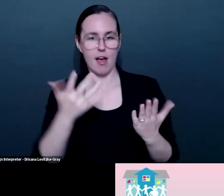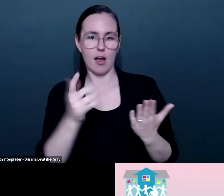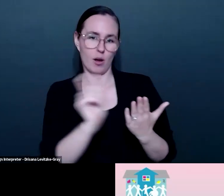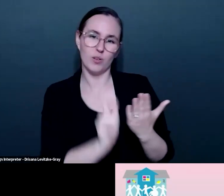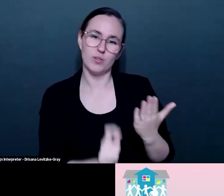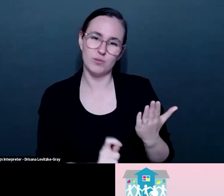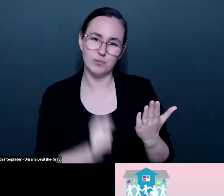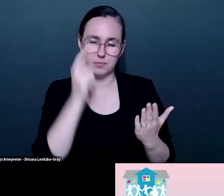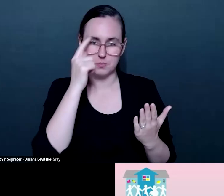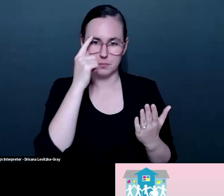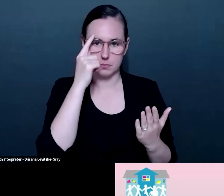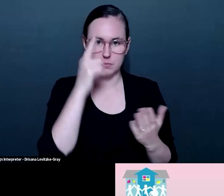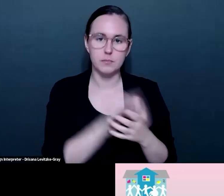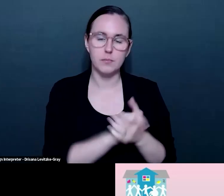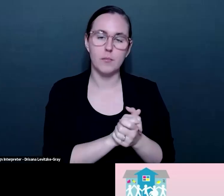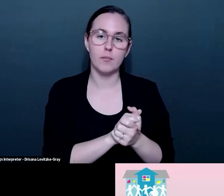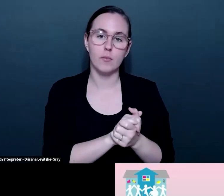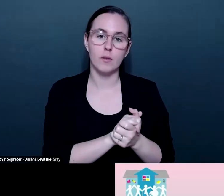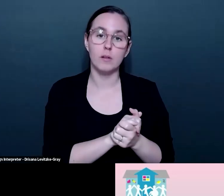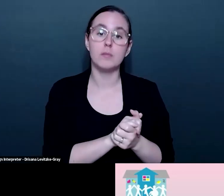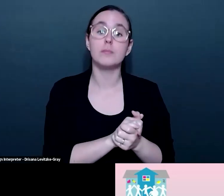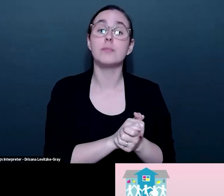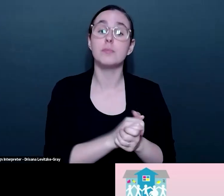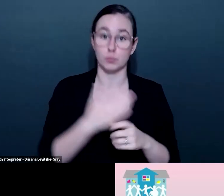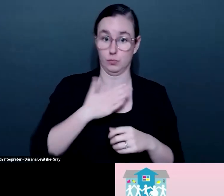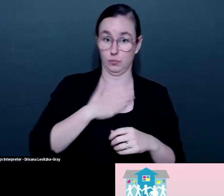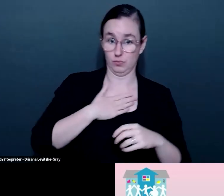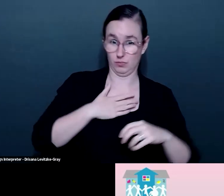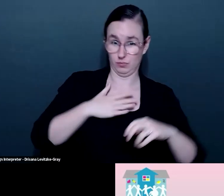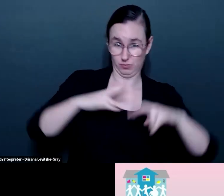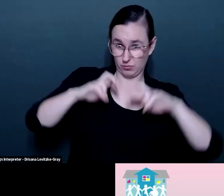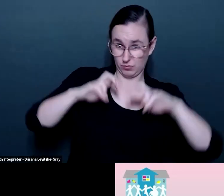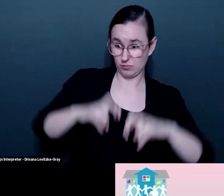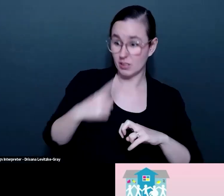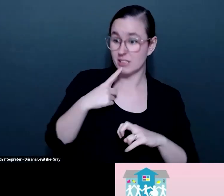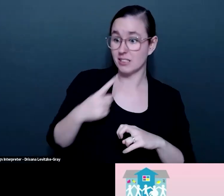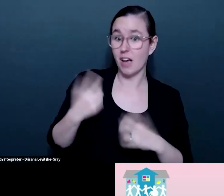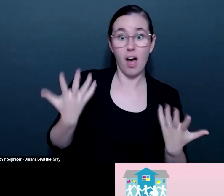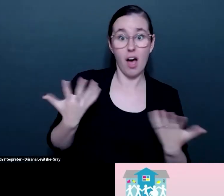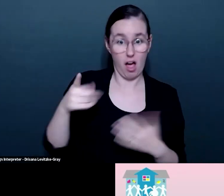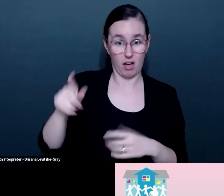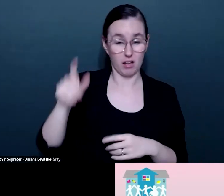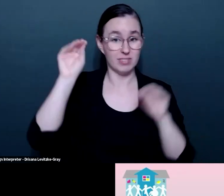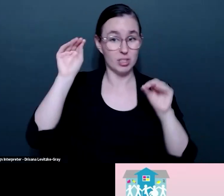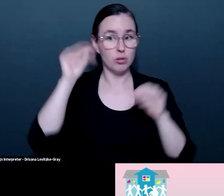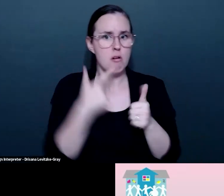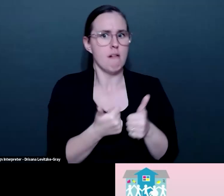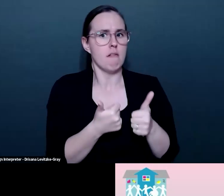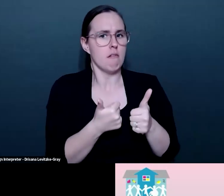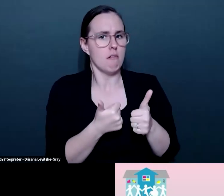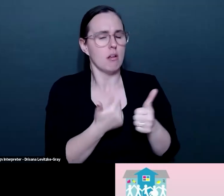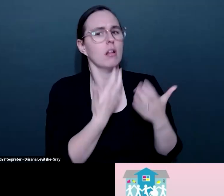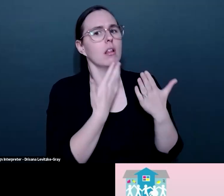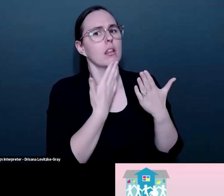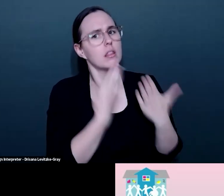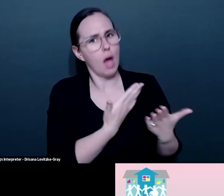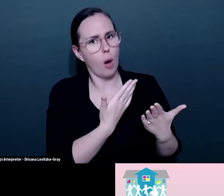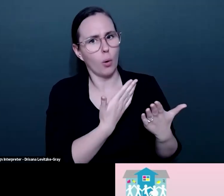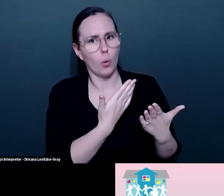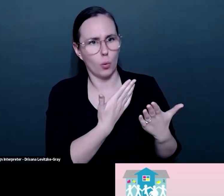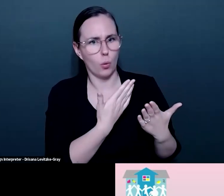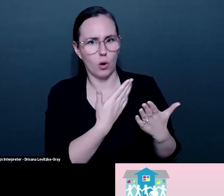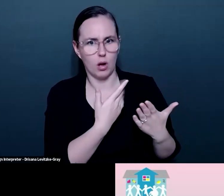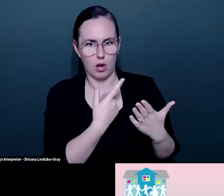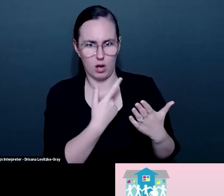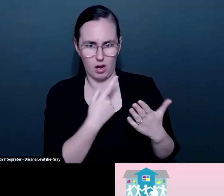qui peuvent encourager le développement des enfants. Et on peut dire aussi que certains professeurs apprécient